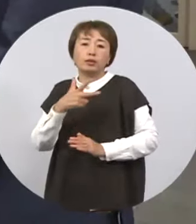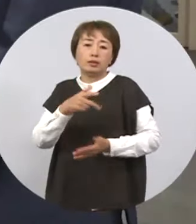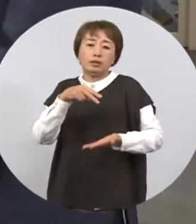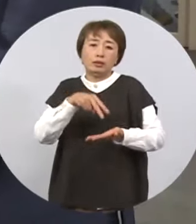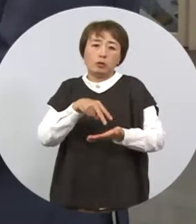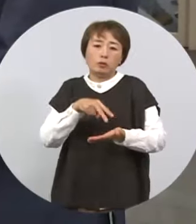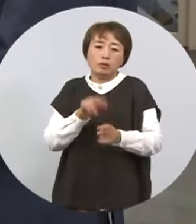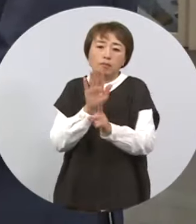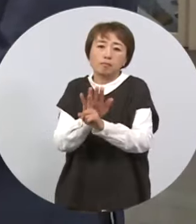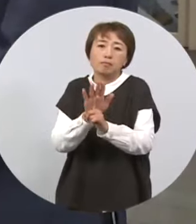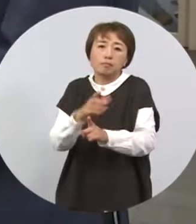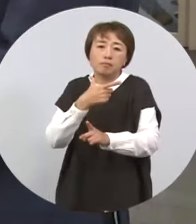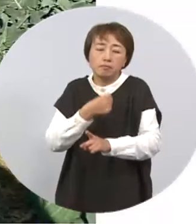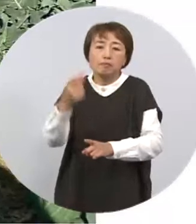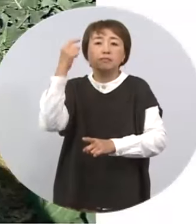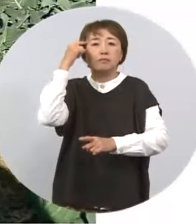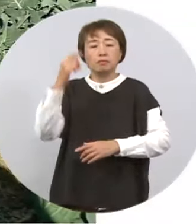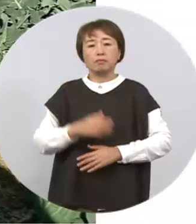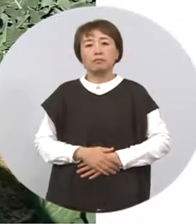えています。